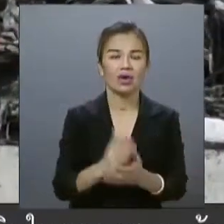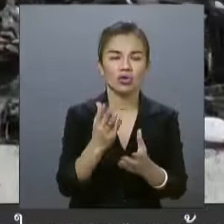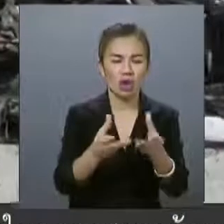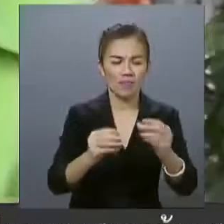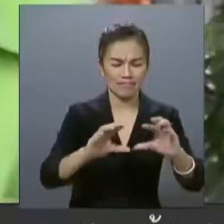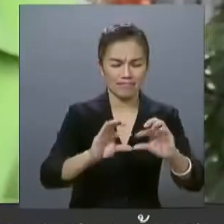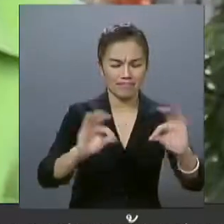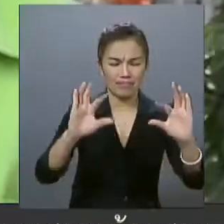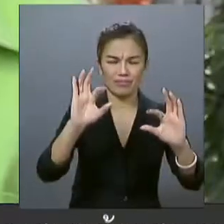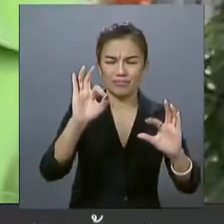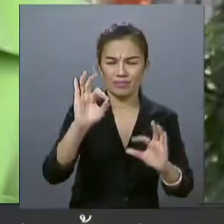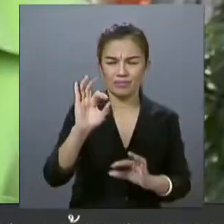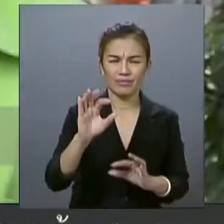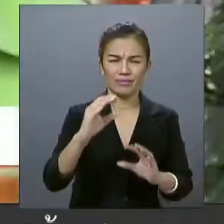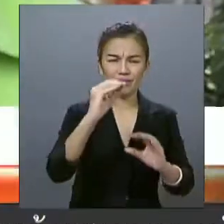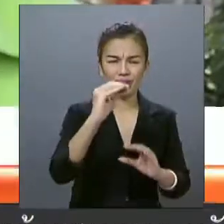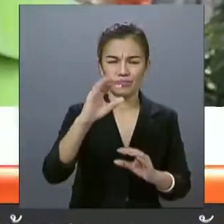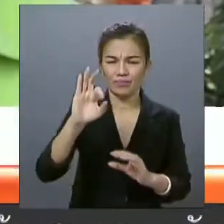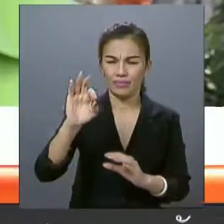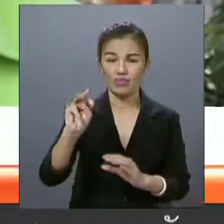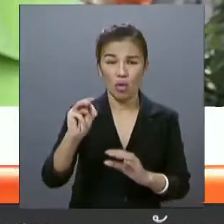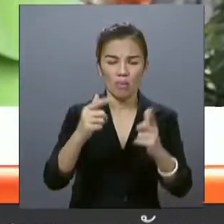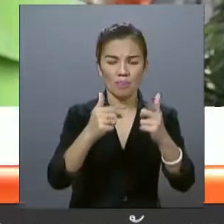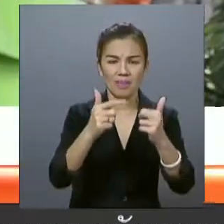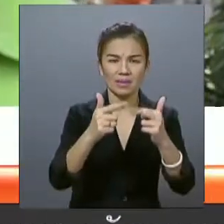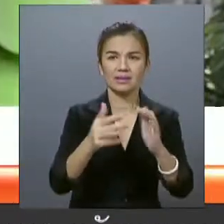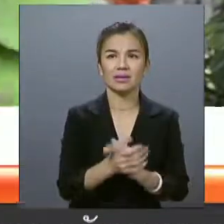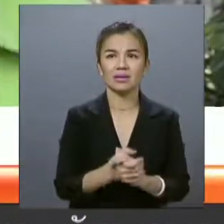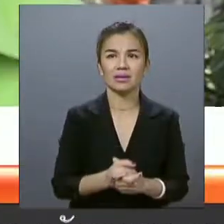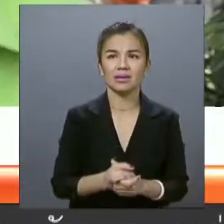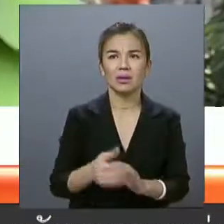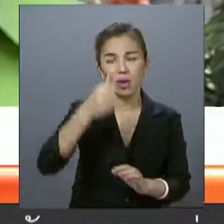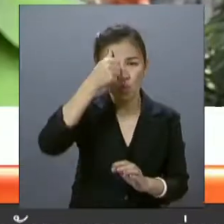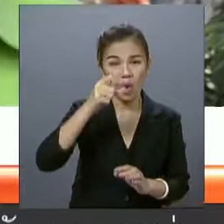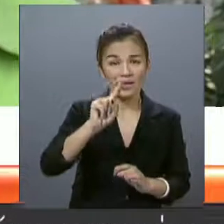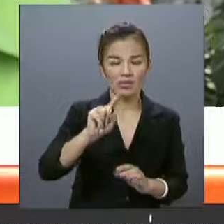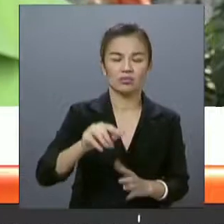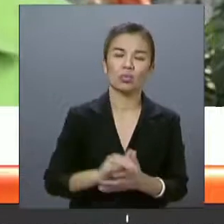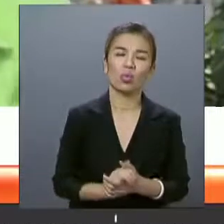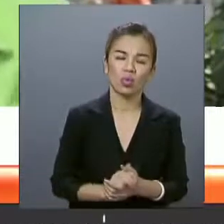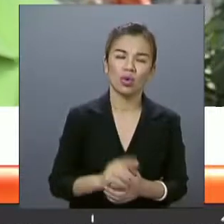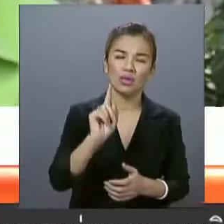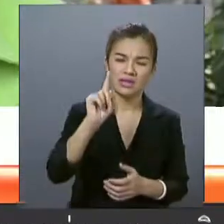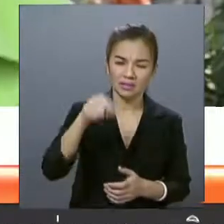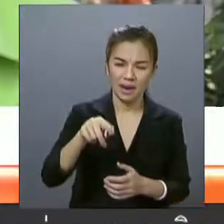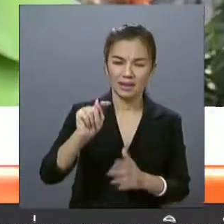ก ประมาณครับลำนึงก็ประมาณ 500 กิโล 5,000 ตันวันต่อวันนะ 1,000 ตันสองล